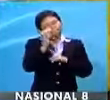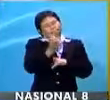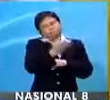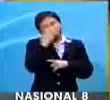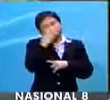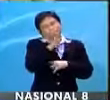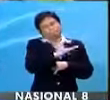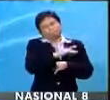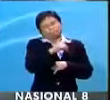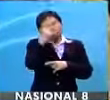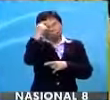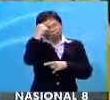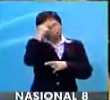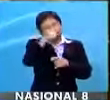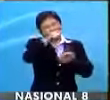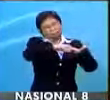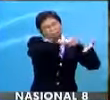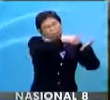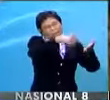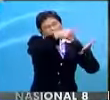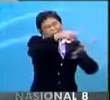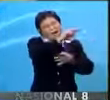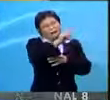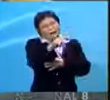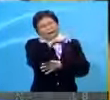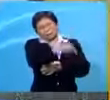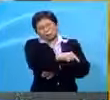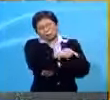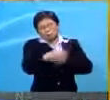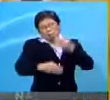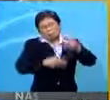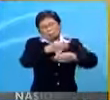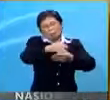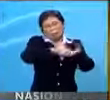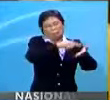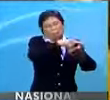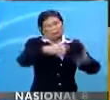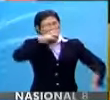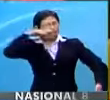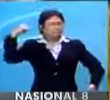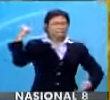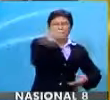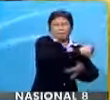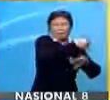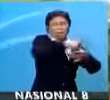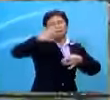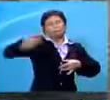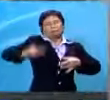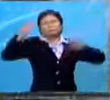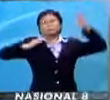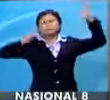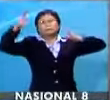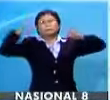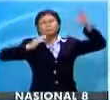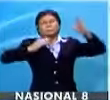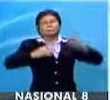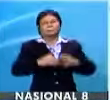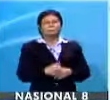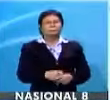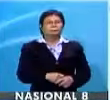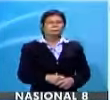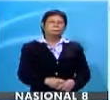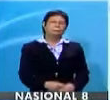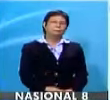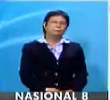beliau turut beranggapan pilihan Raya kecil terbabit antara proses pilihan Raya terburuk dalam sejarah Negara